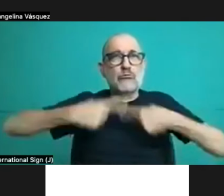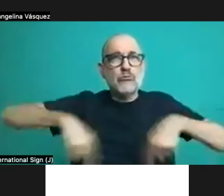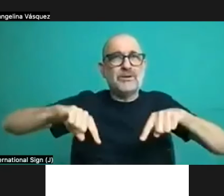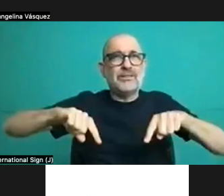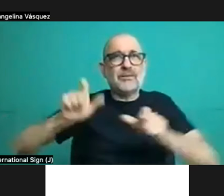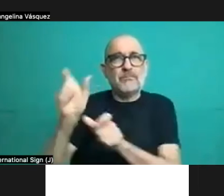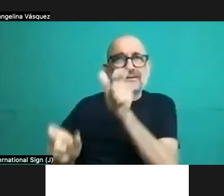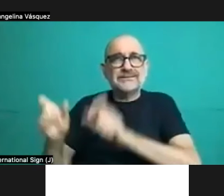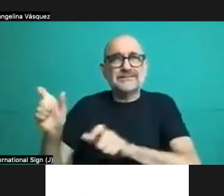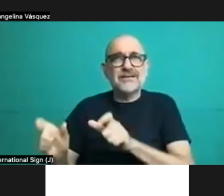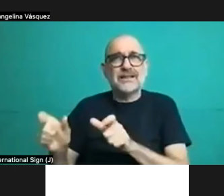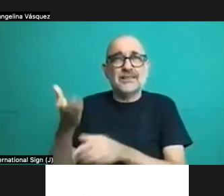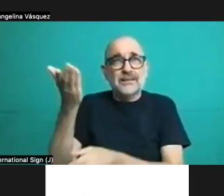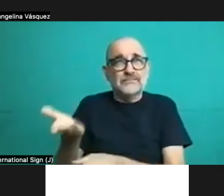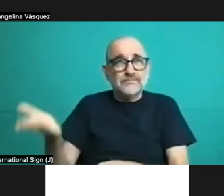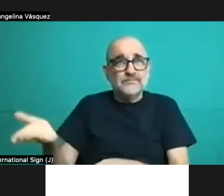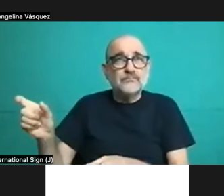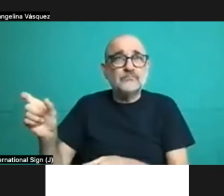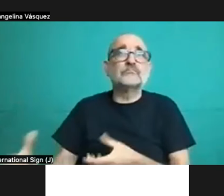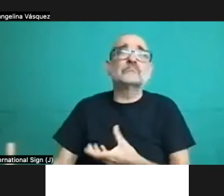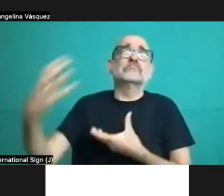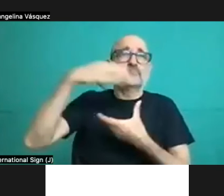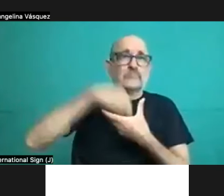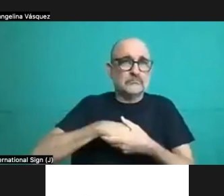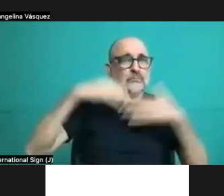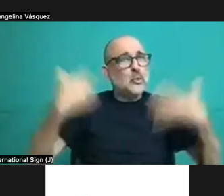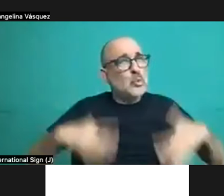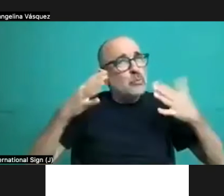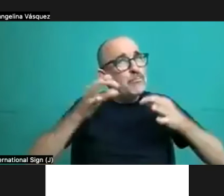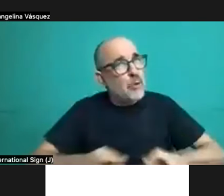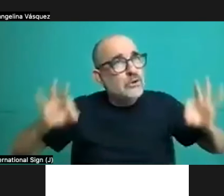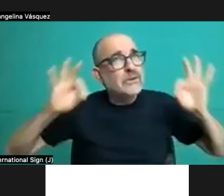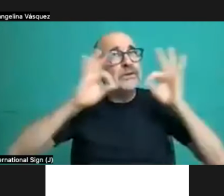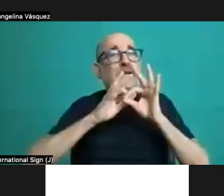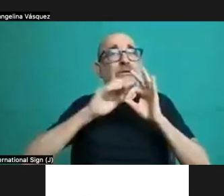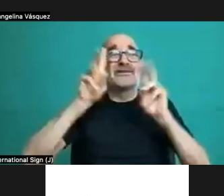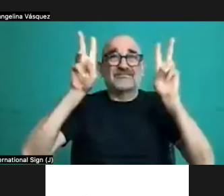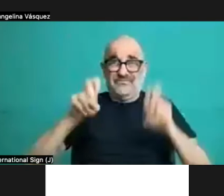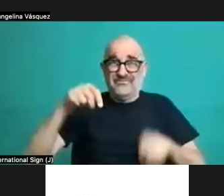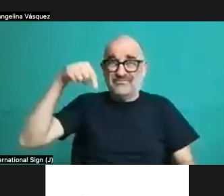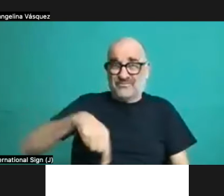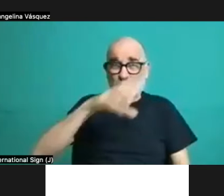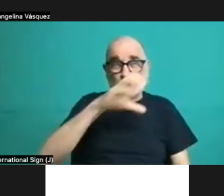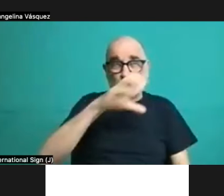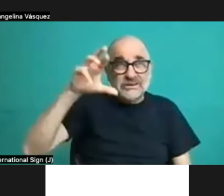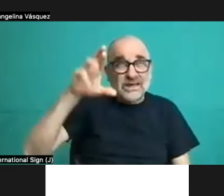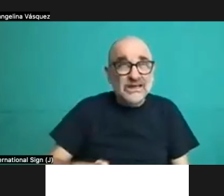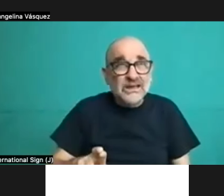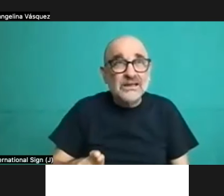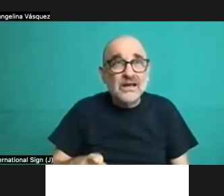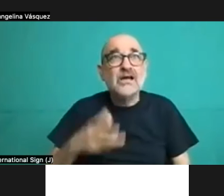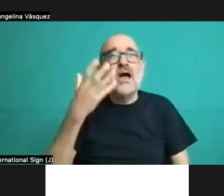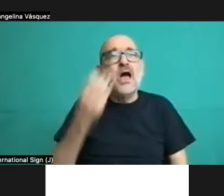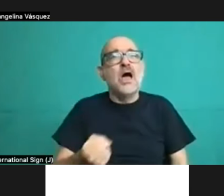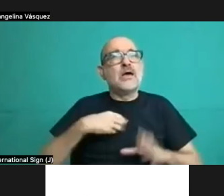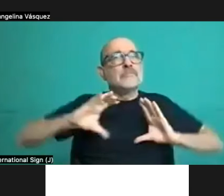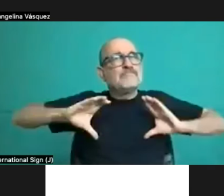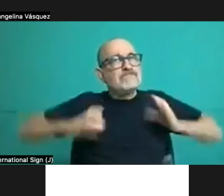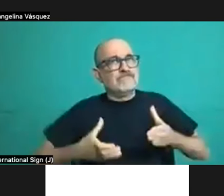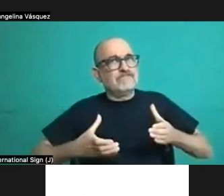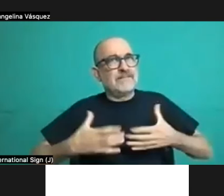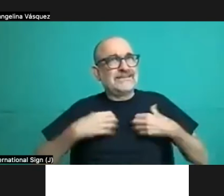de matérialiser ce principe de participation citoyenne. On a des bureaux de contrôle des services de santé, la législation en ce qui